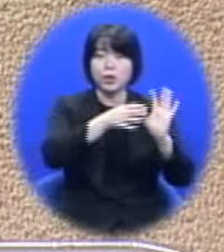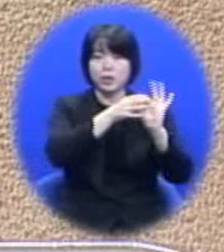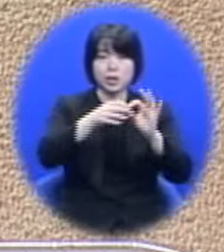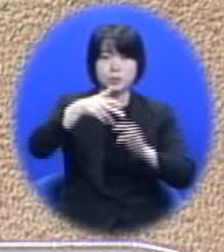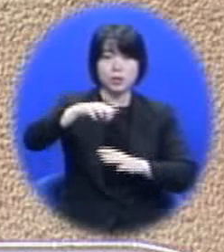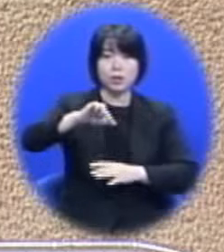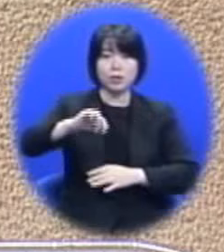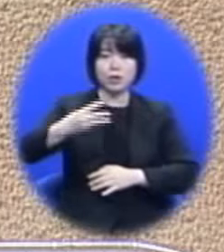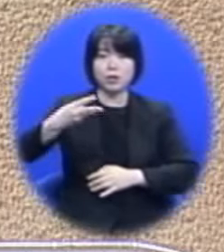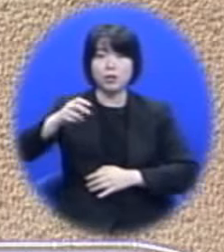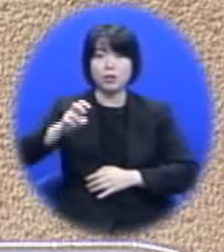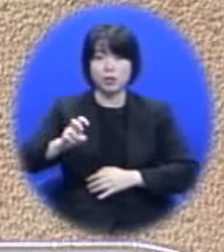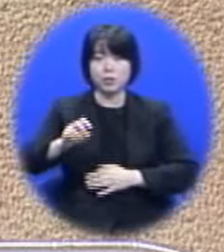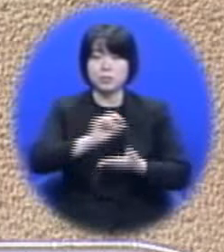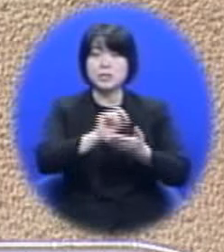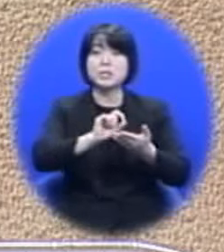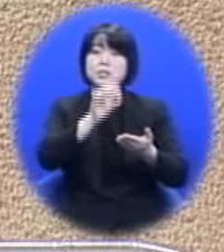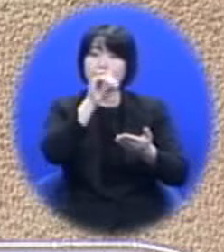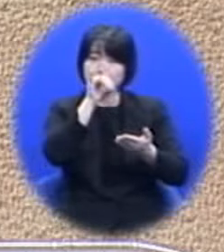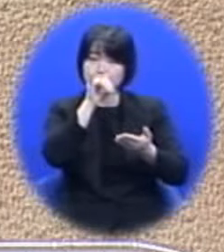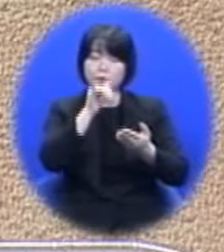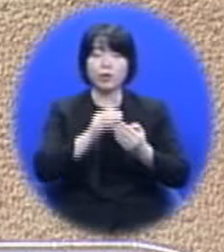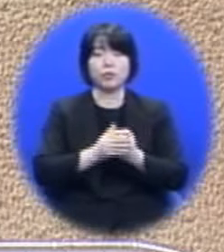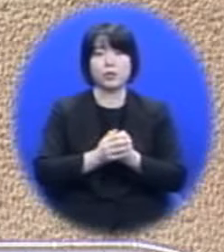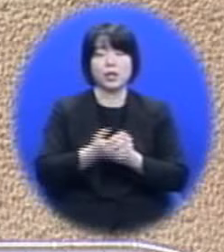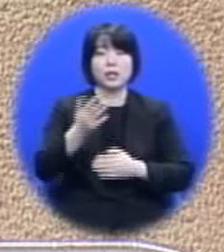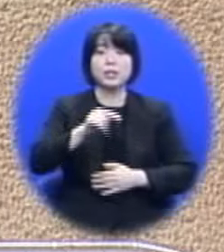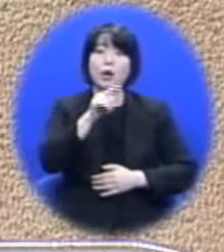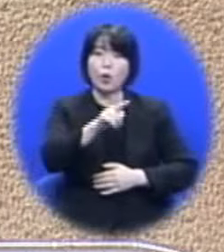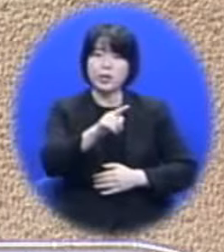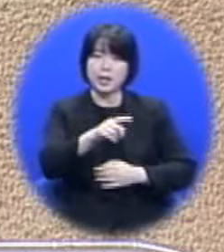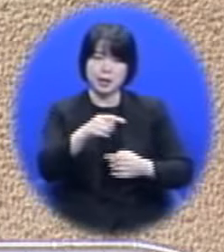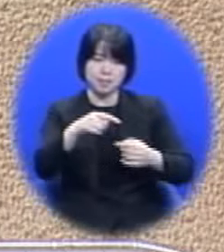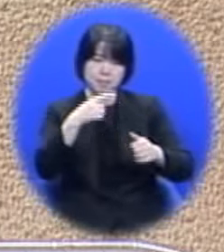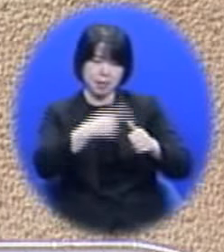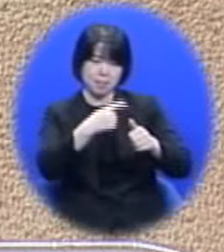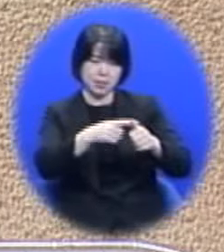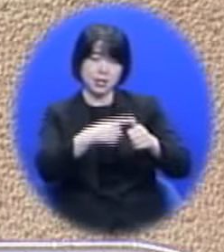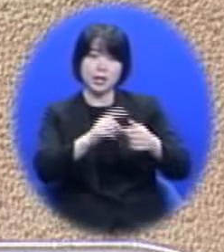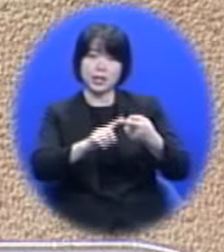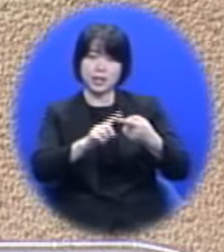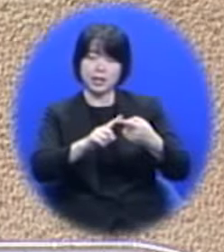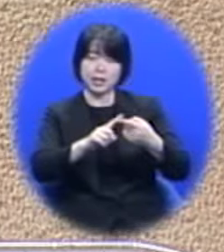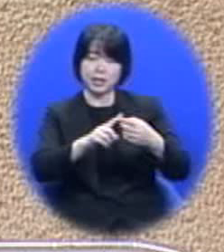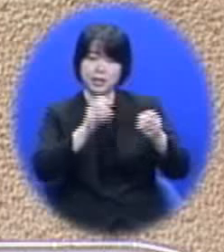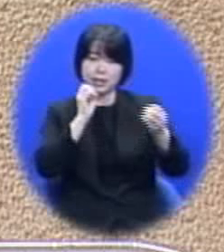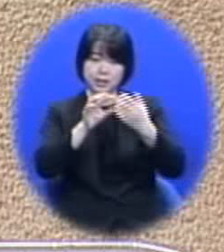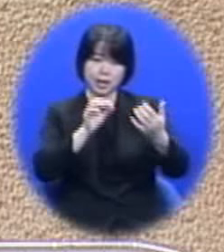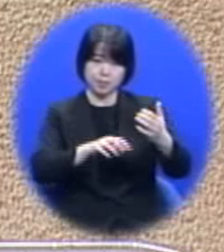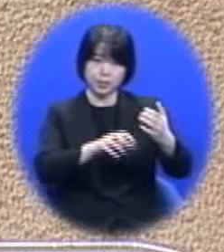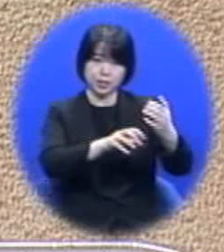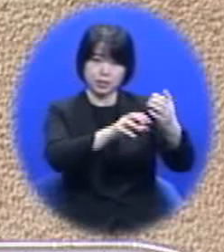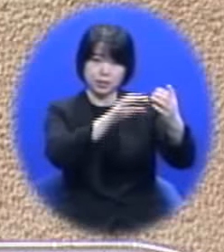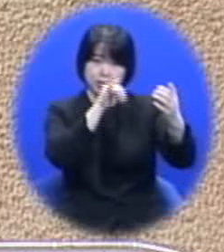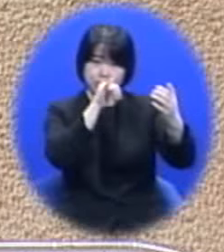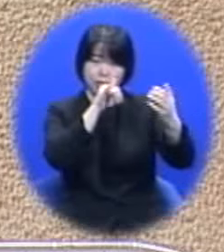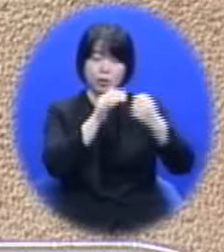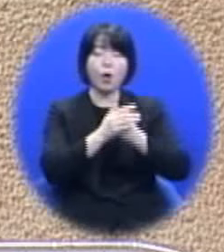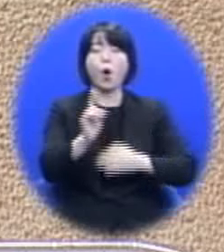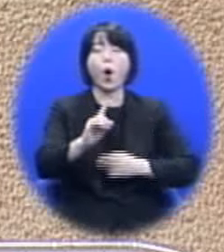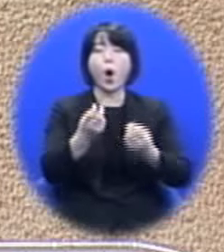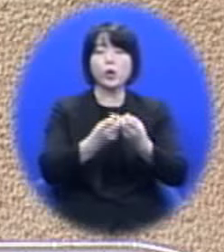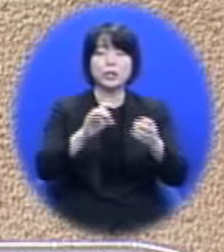썼습니다. 네, 거기에 비난이 있었어요. 어떻게 24시간 주님을 바라볼 수